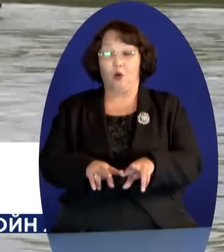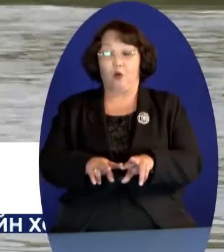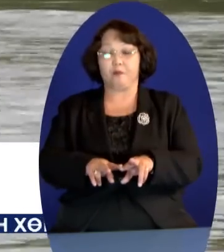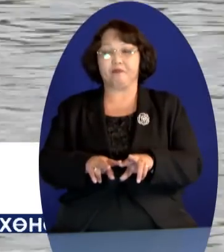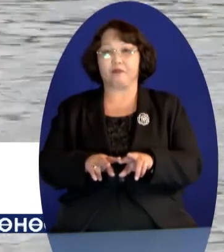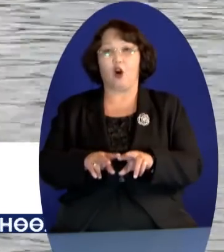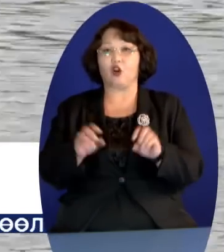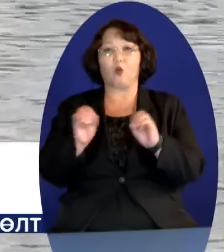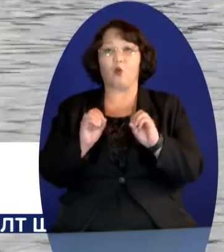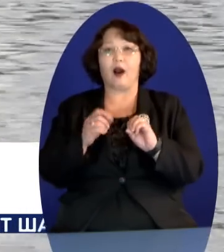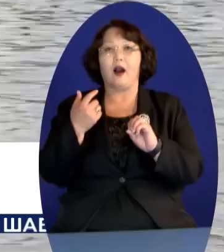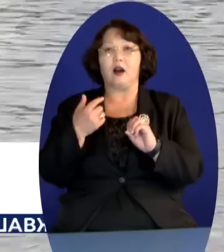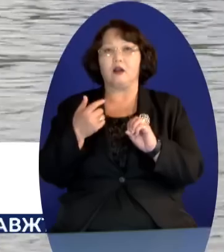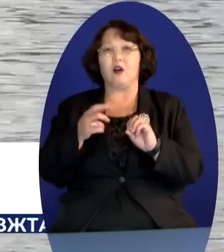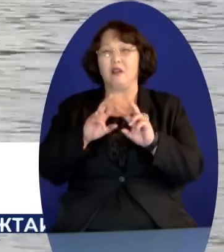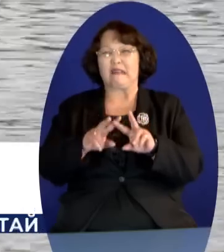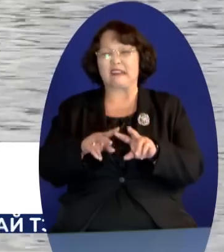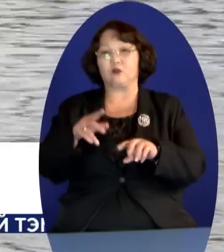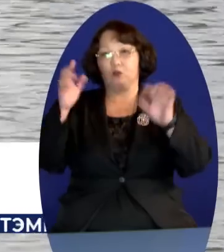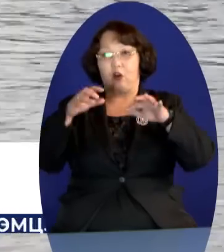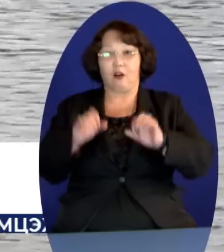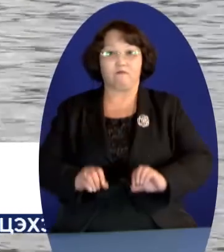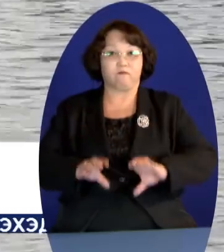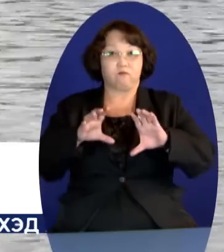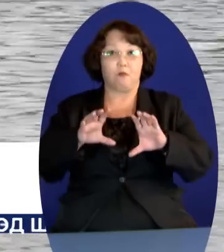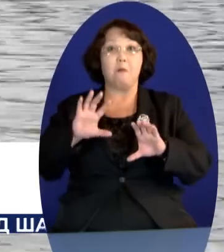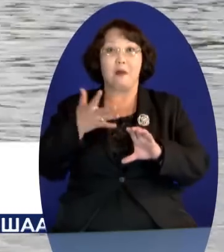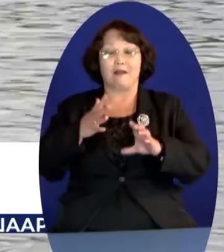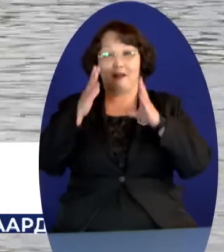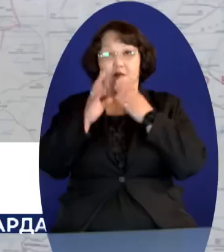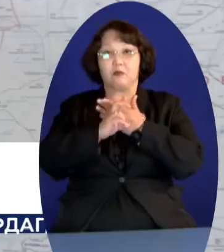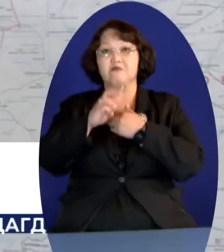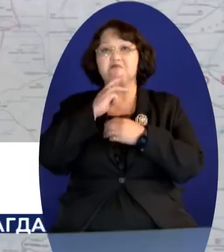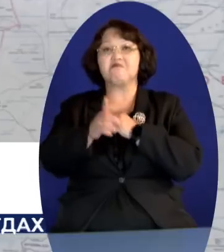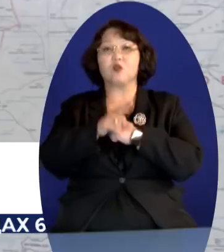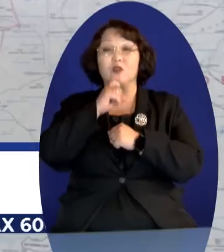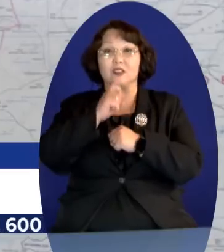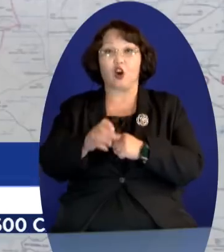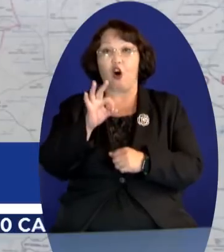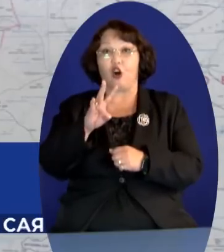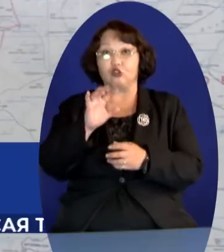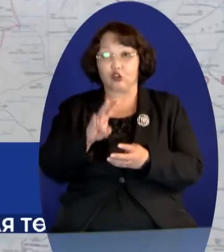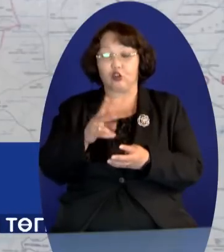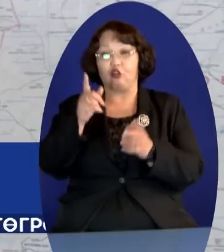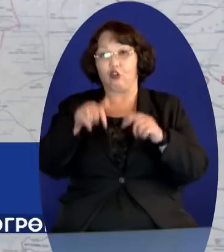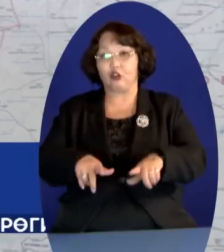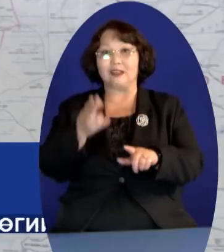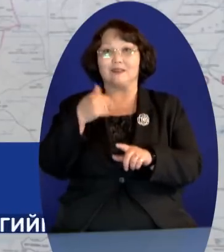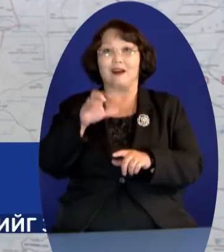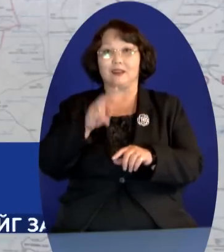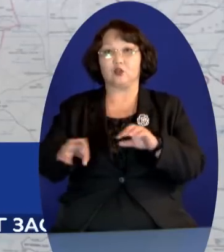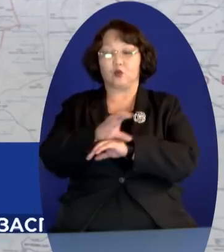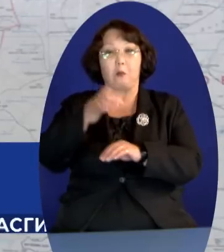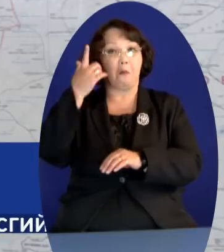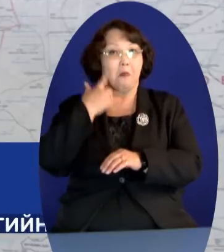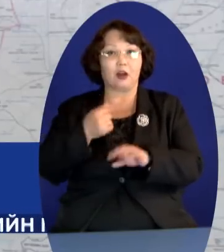усны түвшин эрсэн нэмэгдэх болзошгүй байгааг мэрэгжилтэн анхаарууллаа. Онон гол дадал сум орчимдоо маргааш буюу тийм ээ